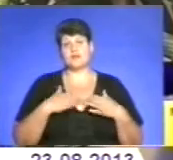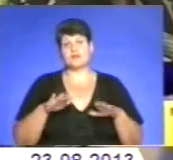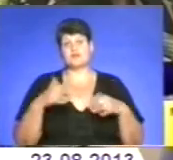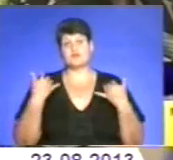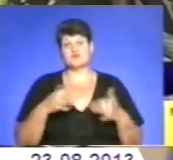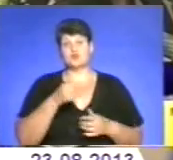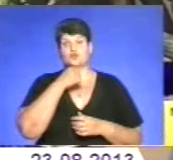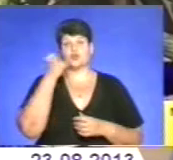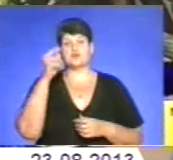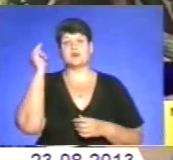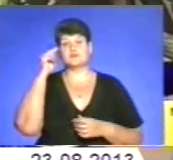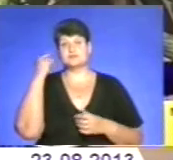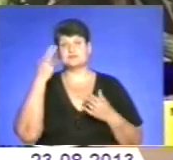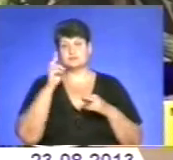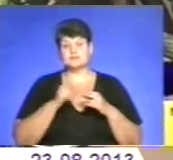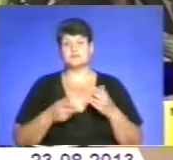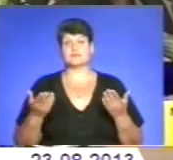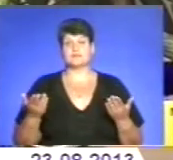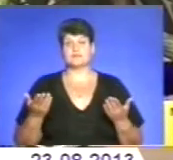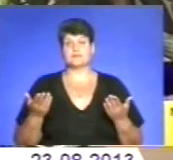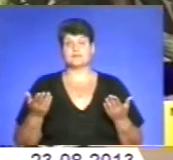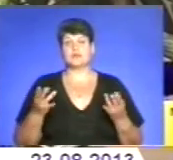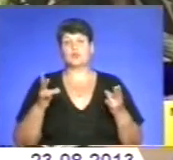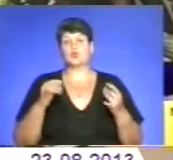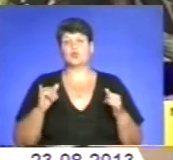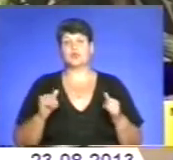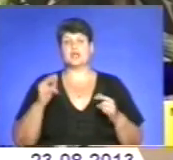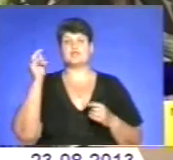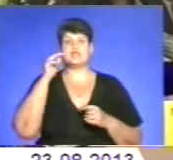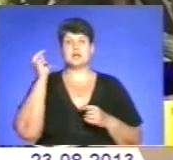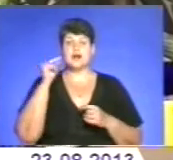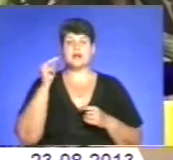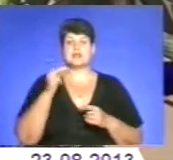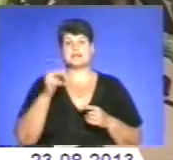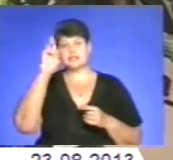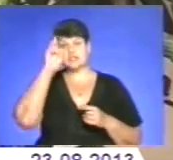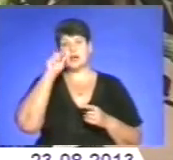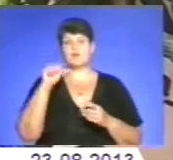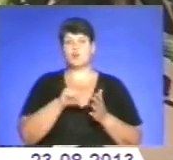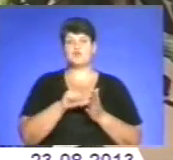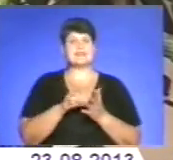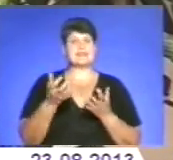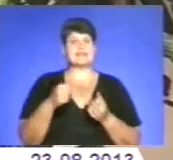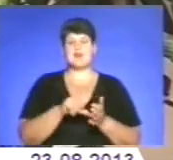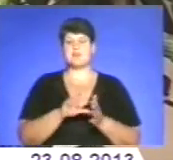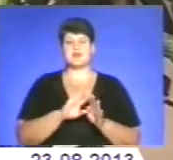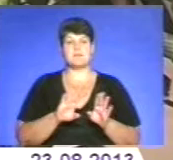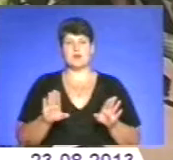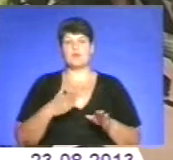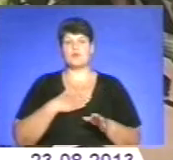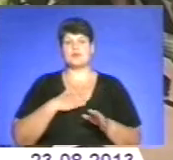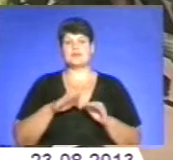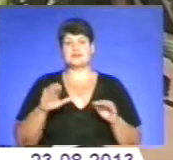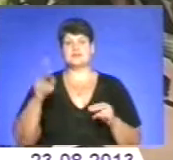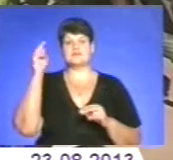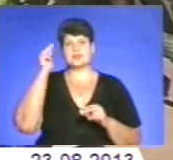вже повивчалися. Ну, в навчанні держава участі ніякої не приймала, навчалися мої діти і